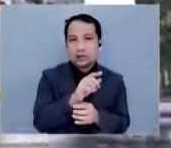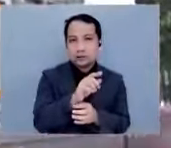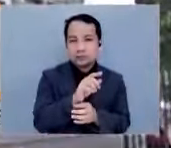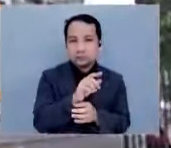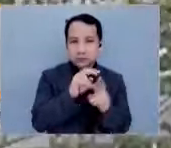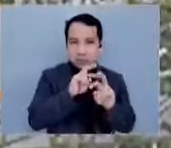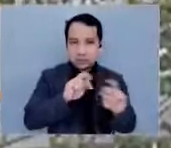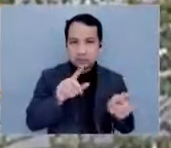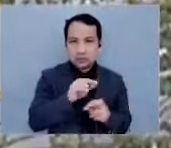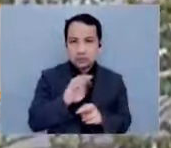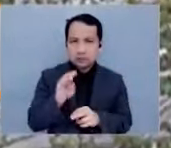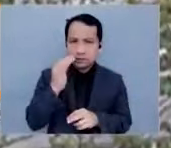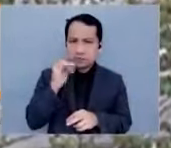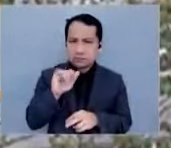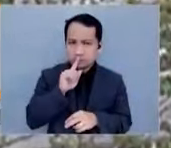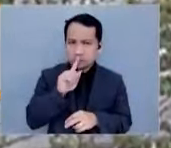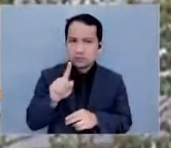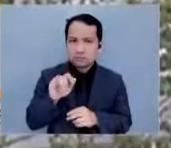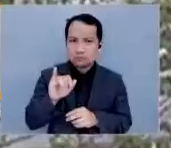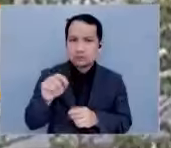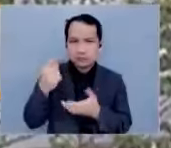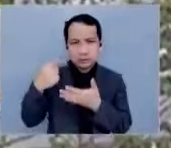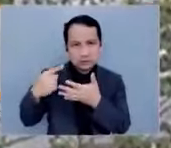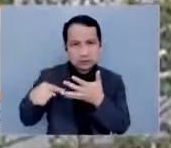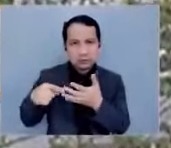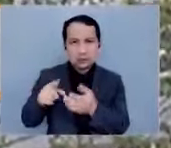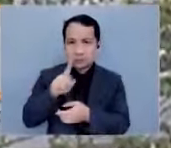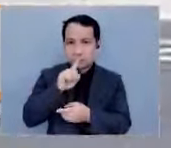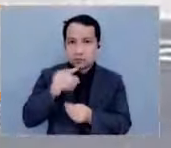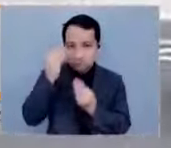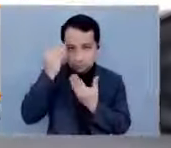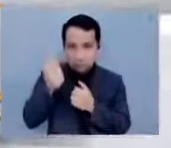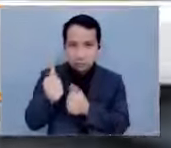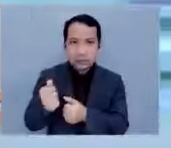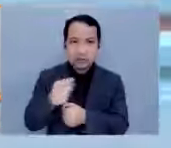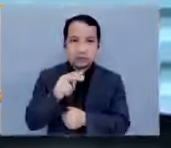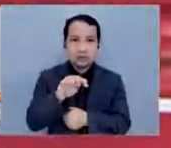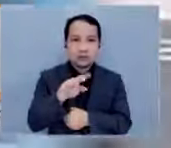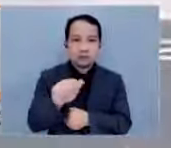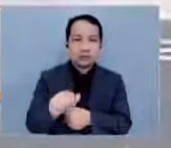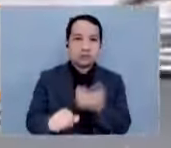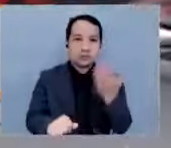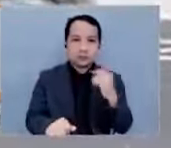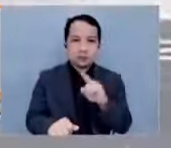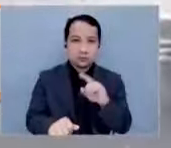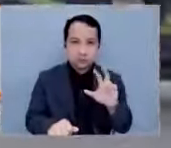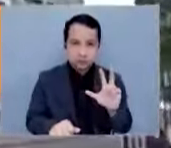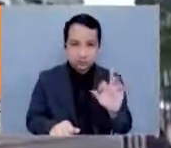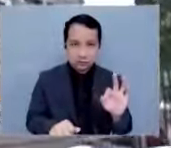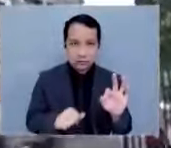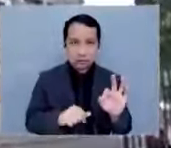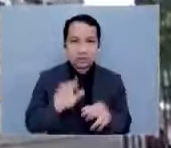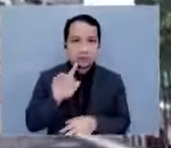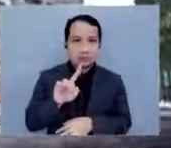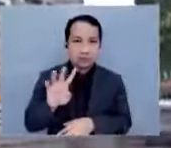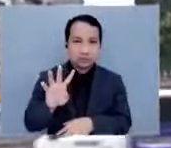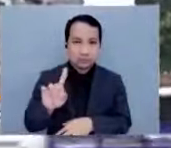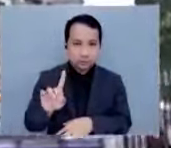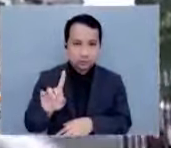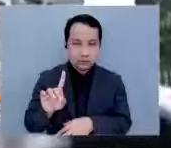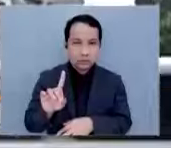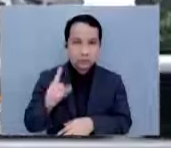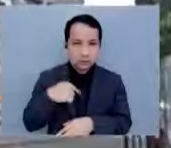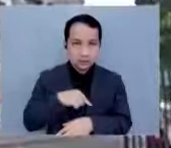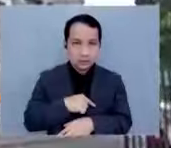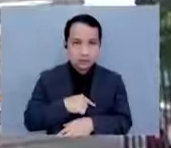nila kung talagang nasusunod ang mandato ng NFA. Mula 139, 141 NFA officials na ang